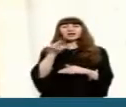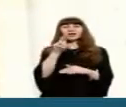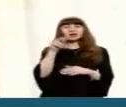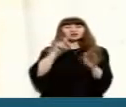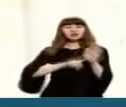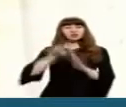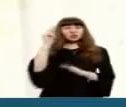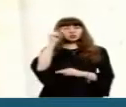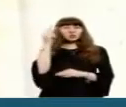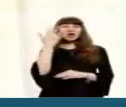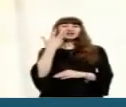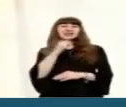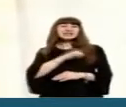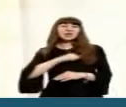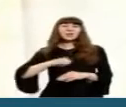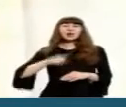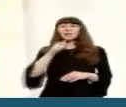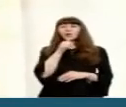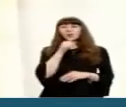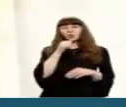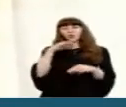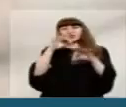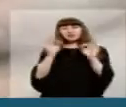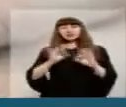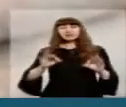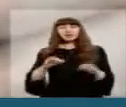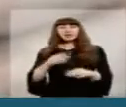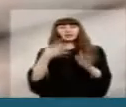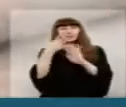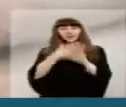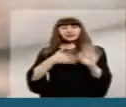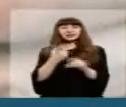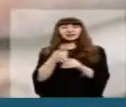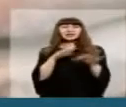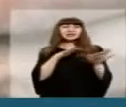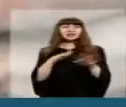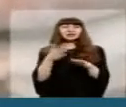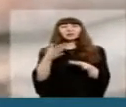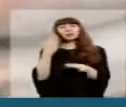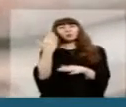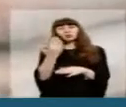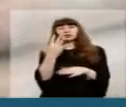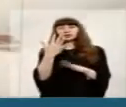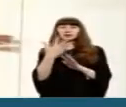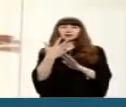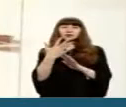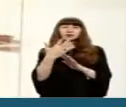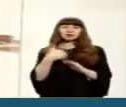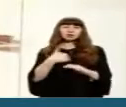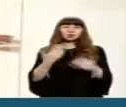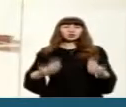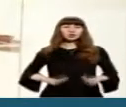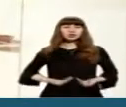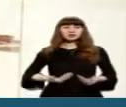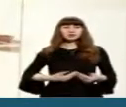начала изучать, когда сама прикоснулась к этому искусству. Тогда девушка поняла, что это дело станет смыслом ее работы. Параллельно с